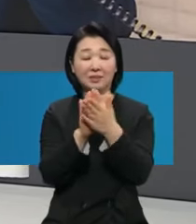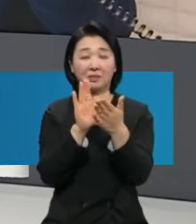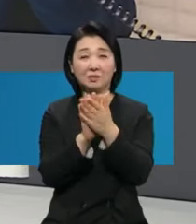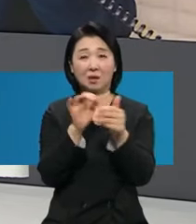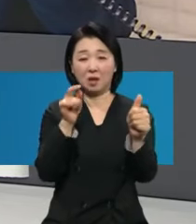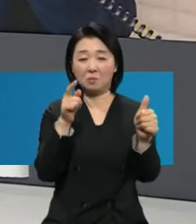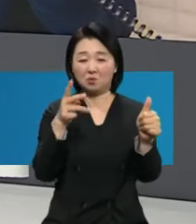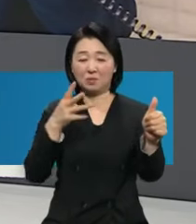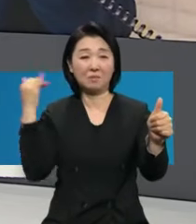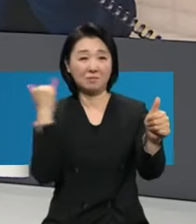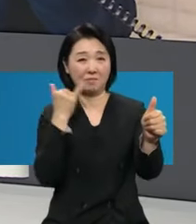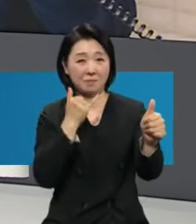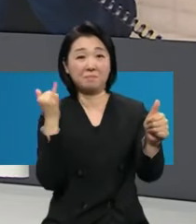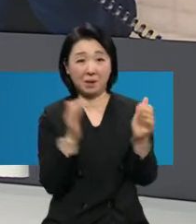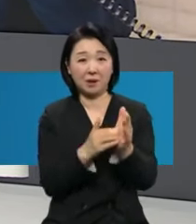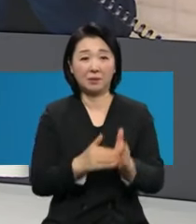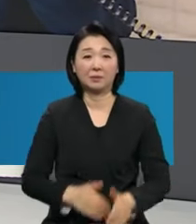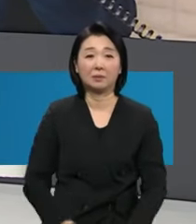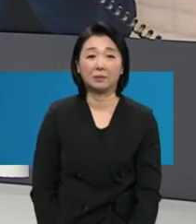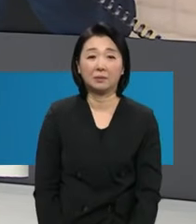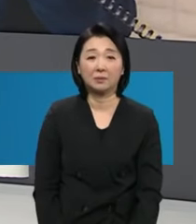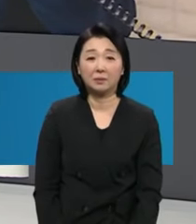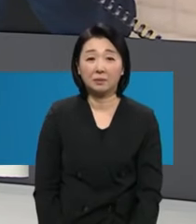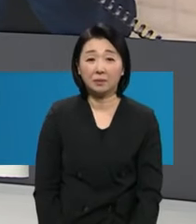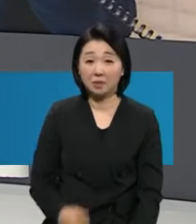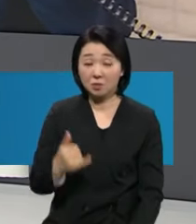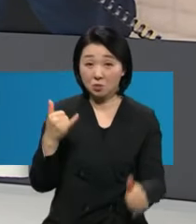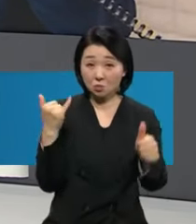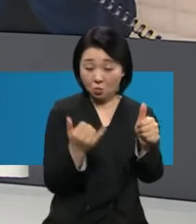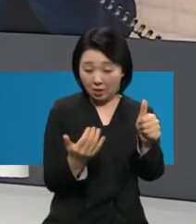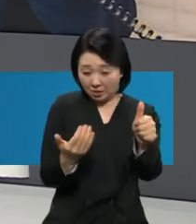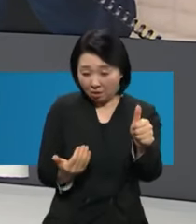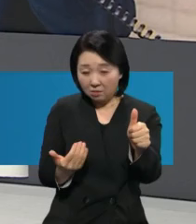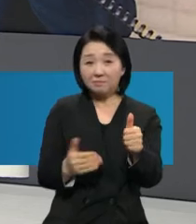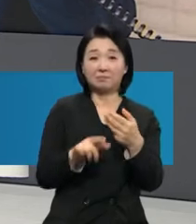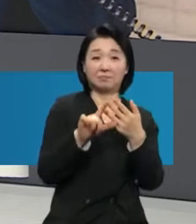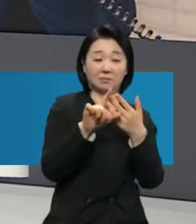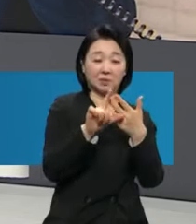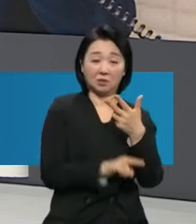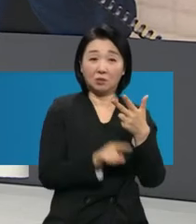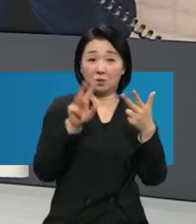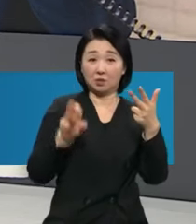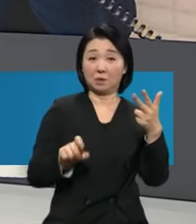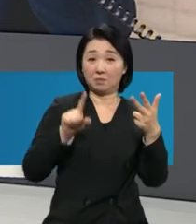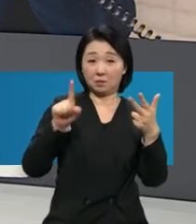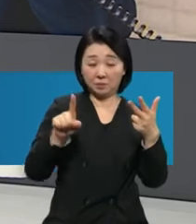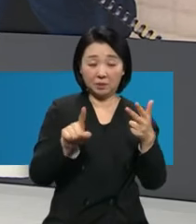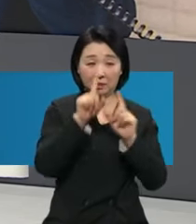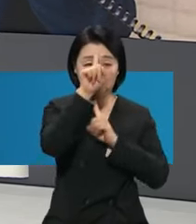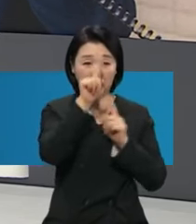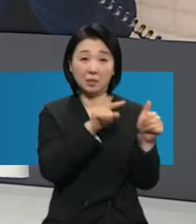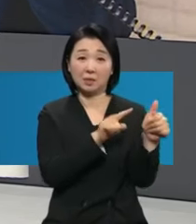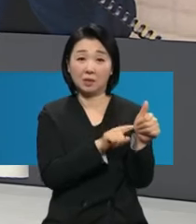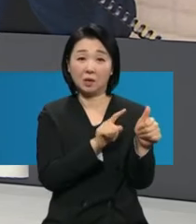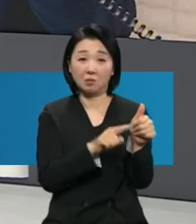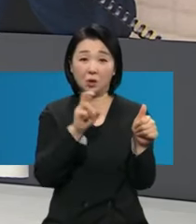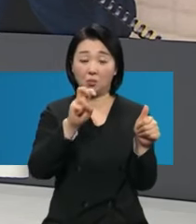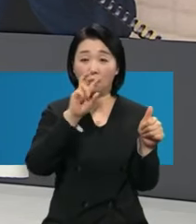세 차례나 전화를 건 걸로 확인됐습니다. 이 통화에 앞서 지난해 7월 31일에도 이 전